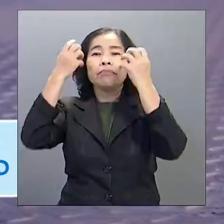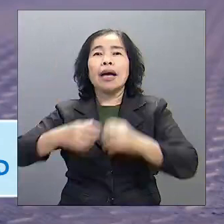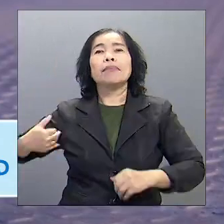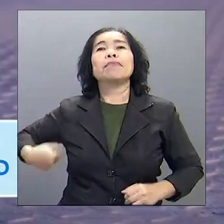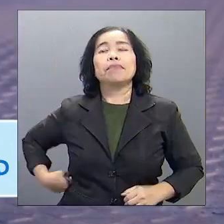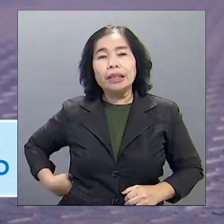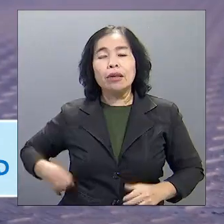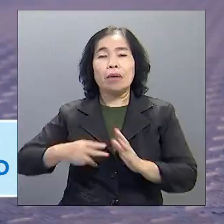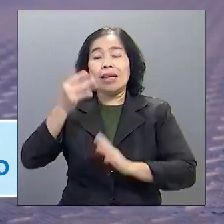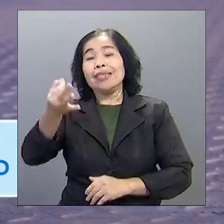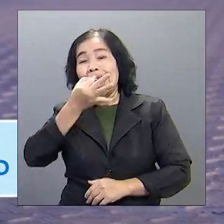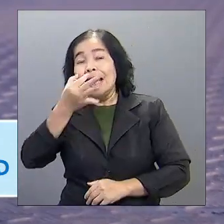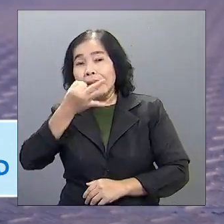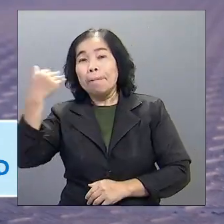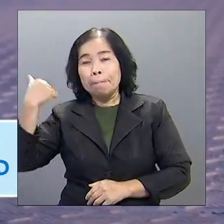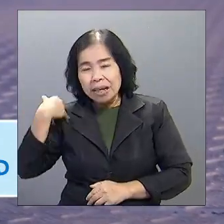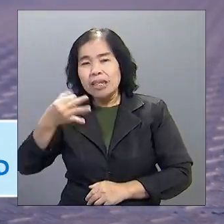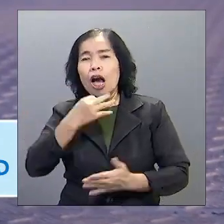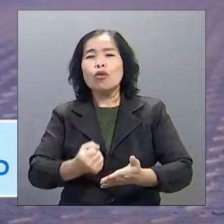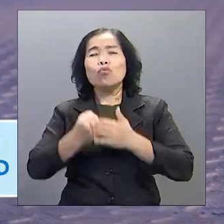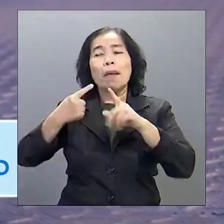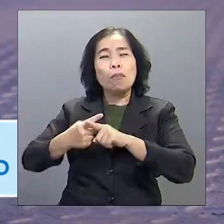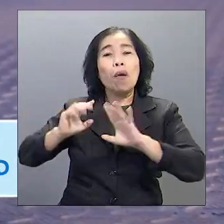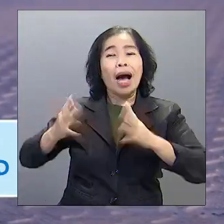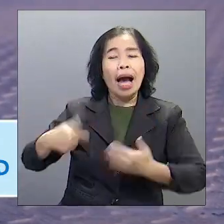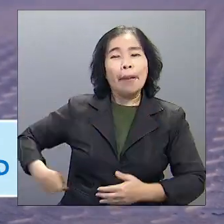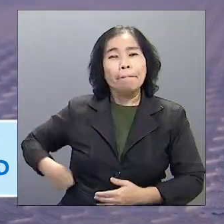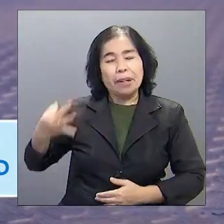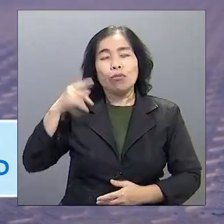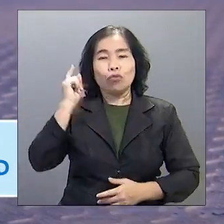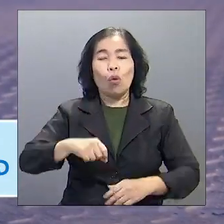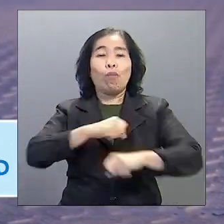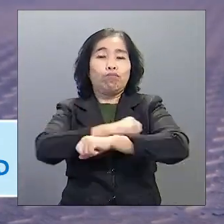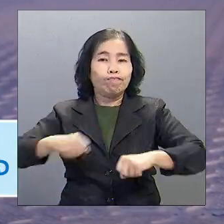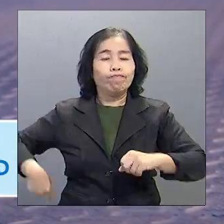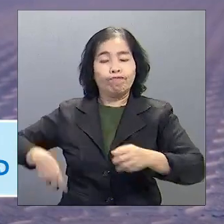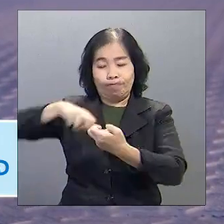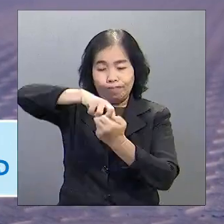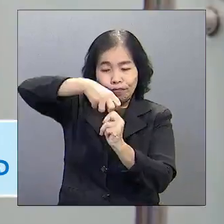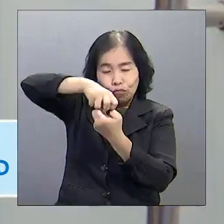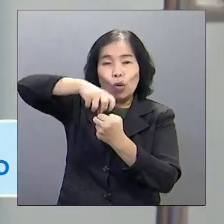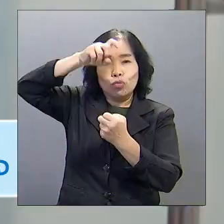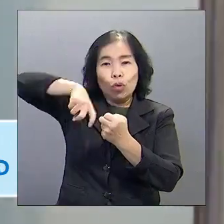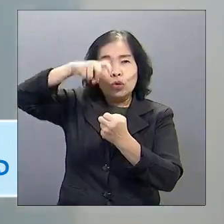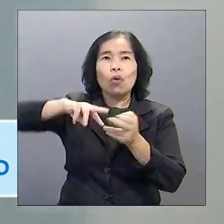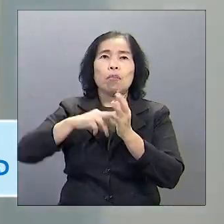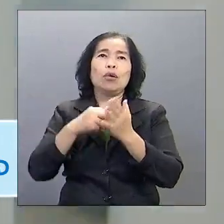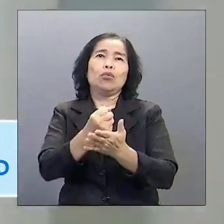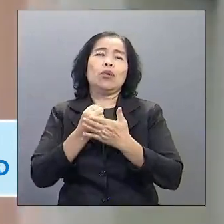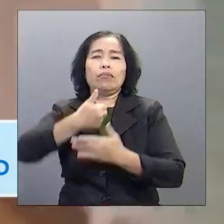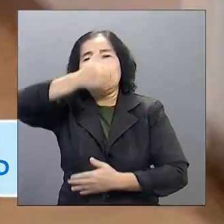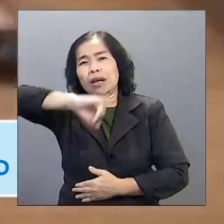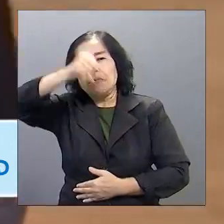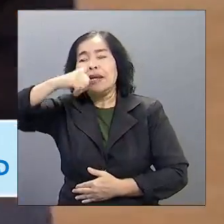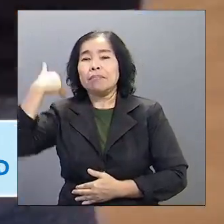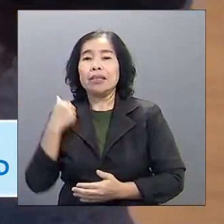ได้รับการกินยาเป็นยาแก้ปวดชนิดแรงทำกายภาพบำบัดหรือกายบริหารแล้วก็ยังไม่สามารถบรรเทาอาการได้ซึ่งวิ